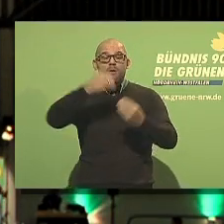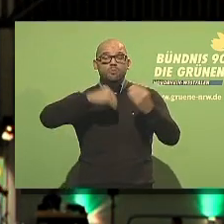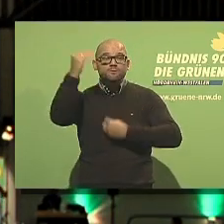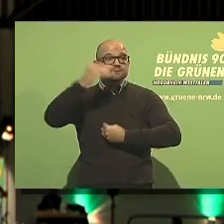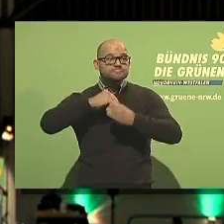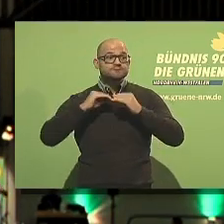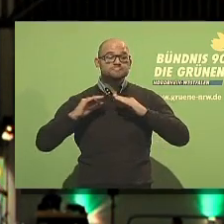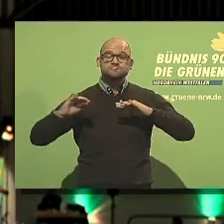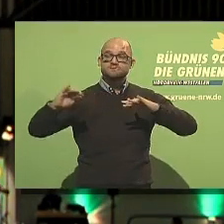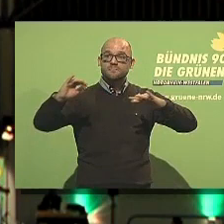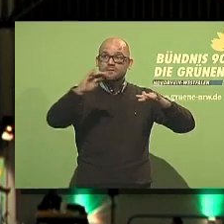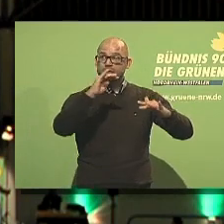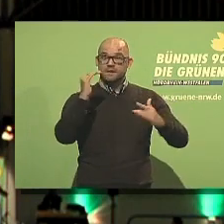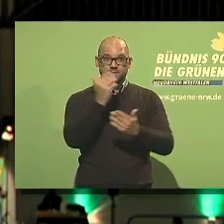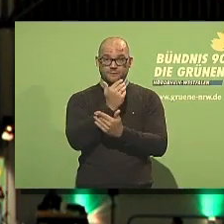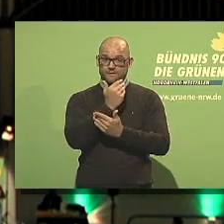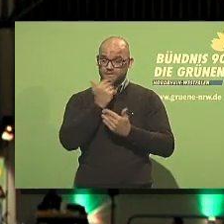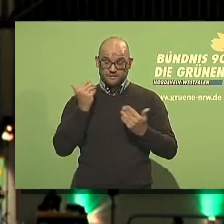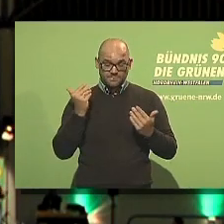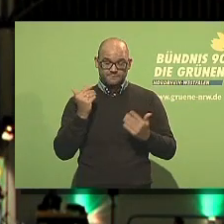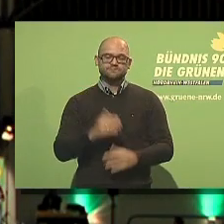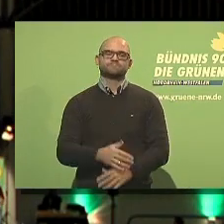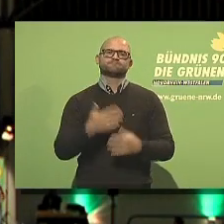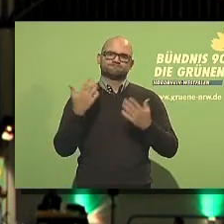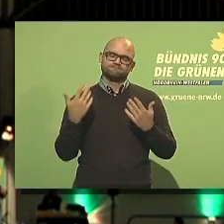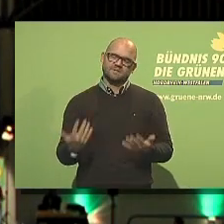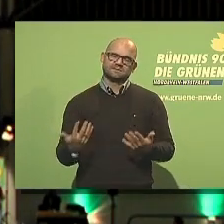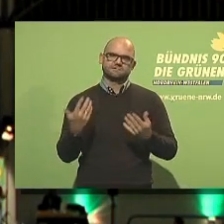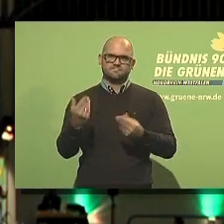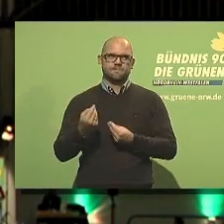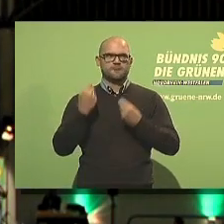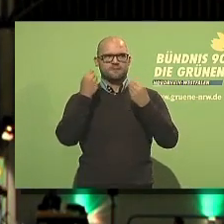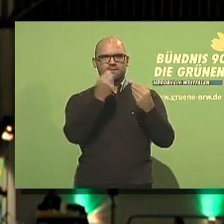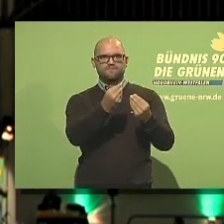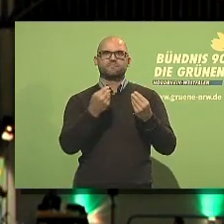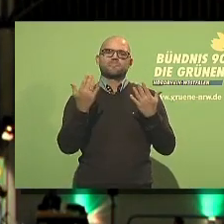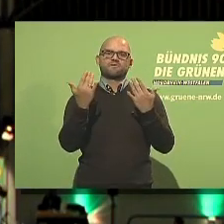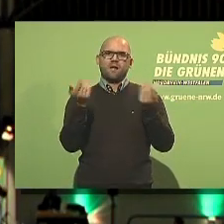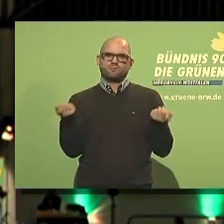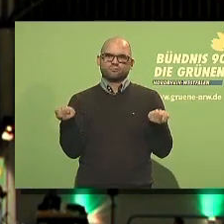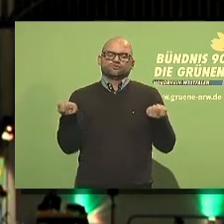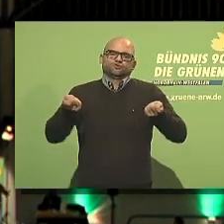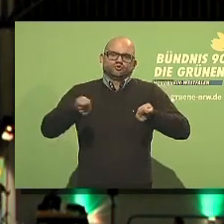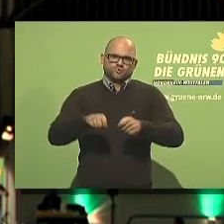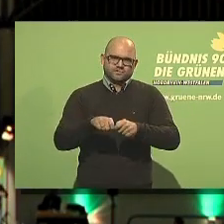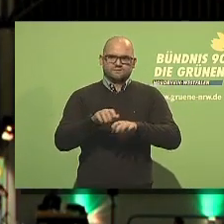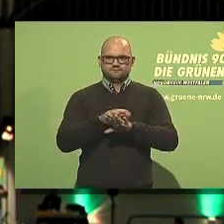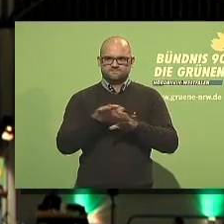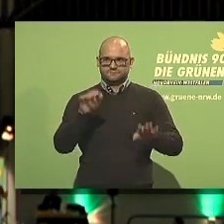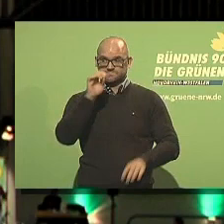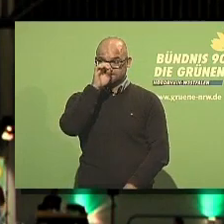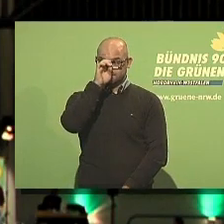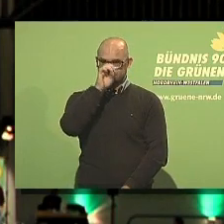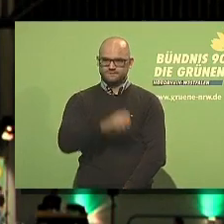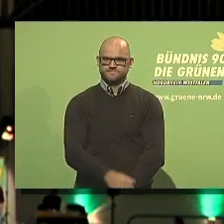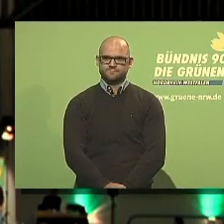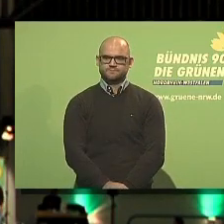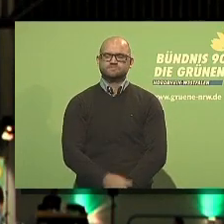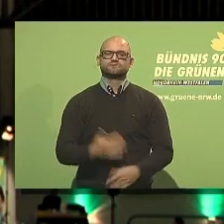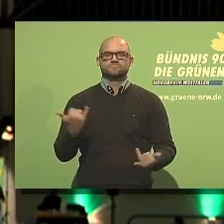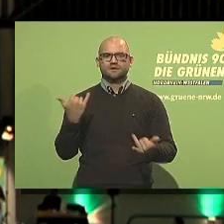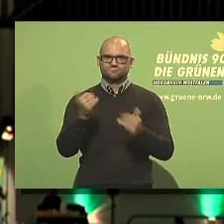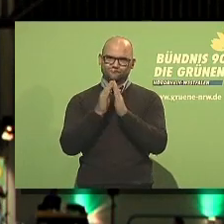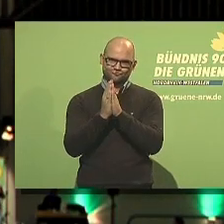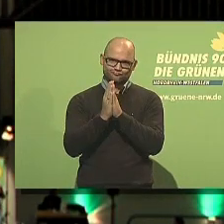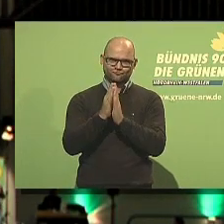Das scheint nicht der Fall zu sein. Dann geben wir jetzt den Bewerbungsschluss für diesen Platz bekannt. Und bitten schon